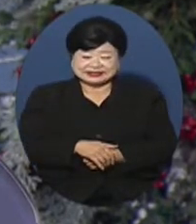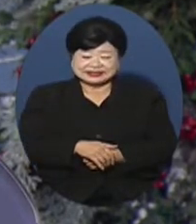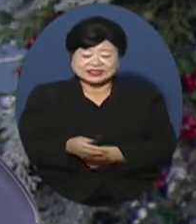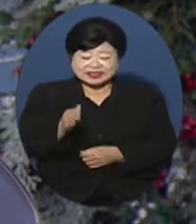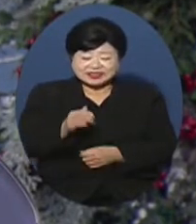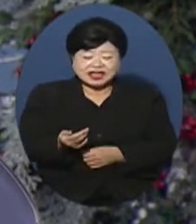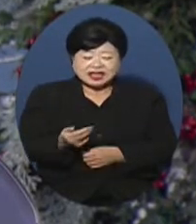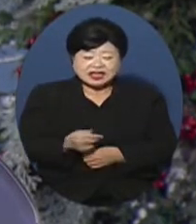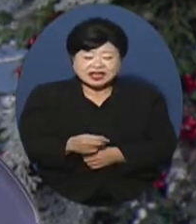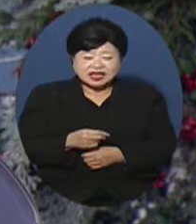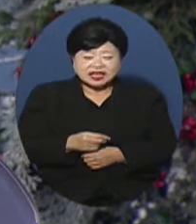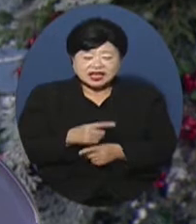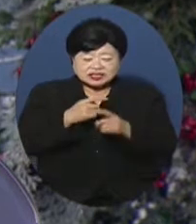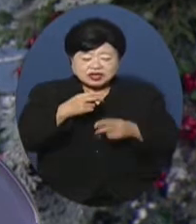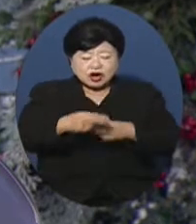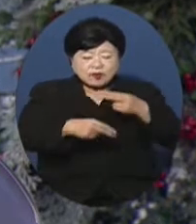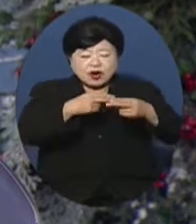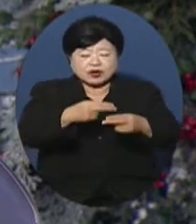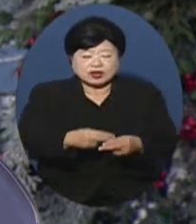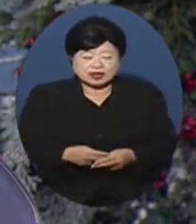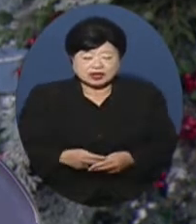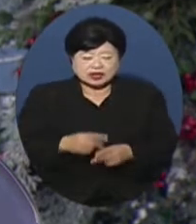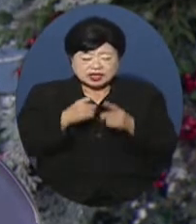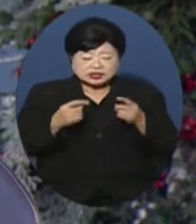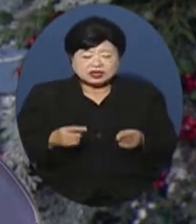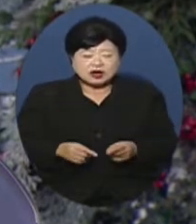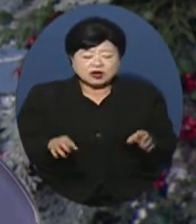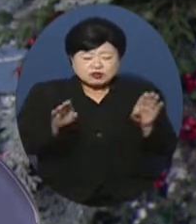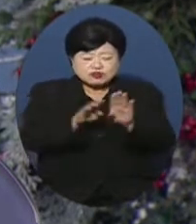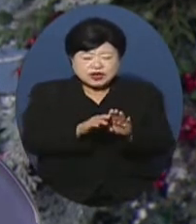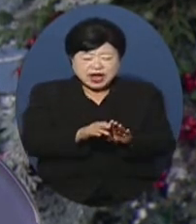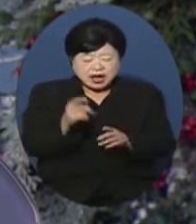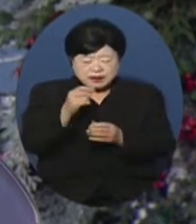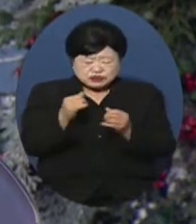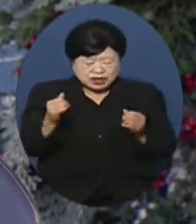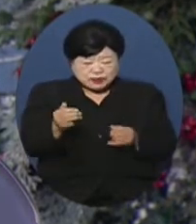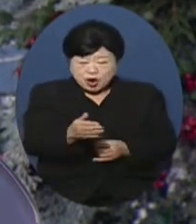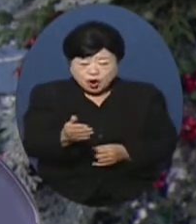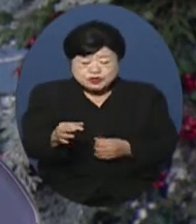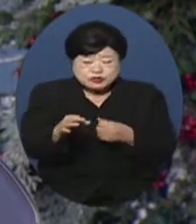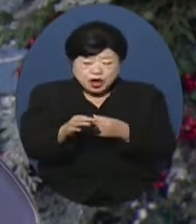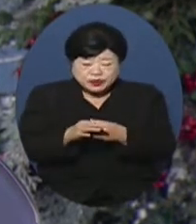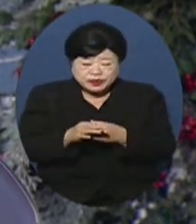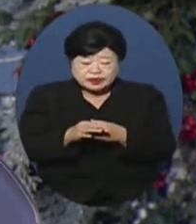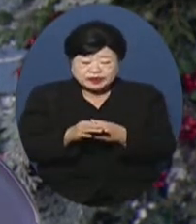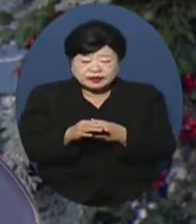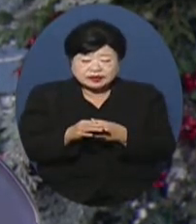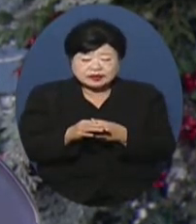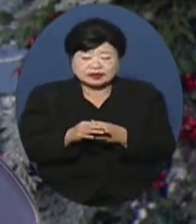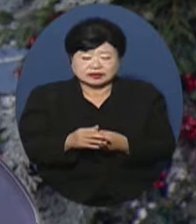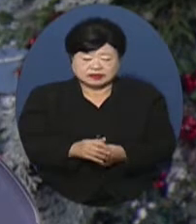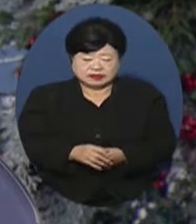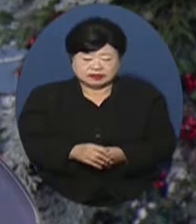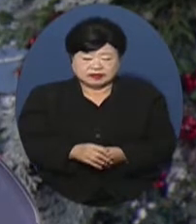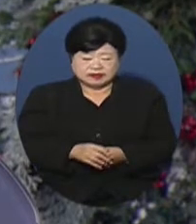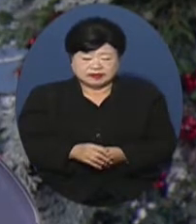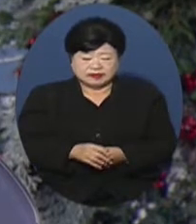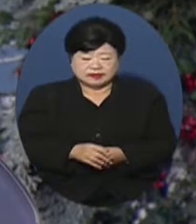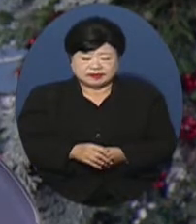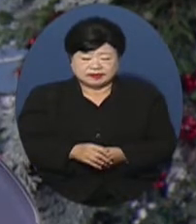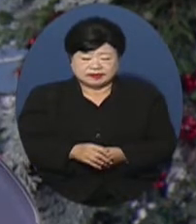그런데 생명의 예쁘 생물의 파수꾼이 없다면 파수꾼이 없다면 무방비 상태 니